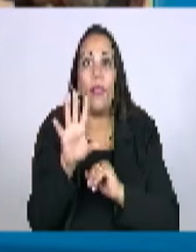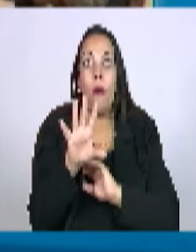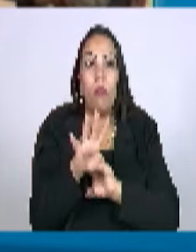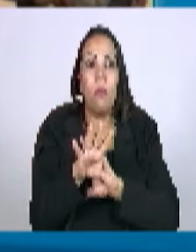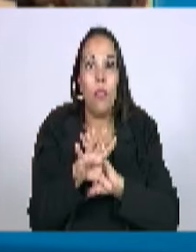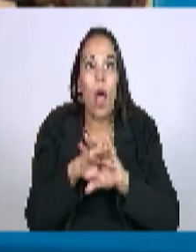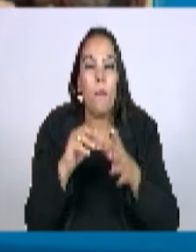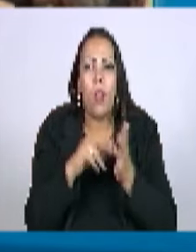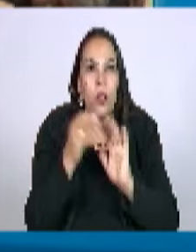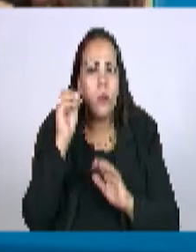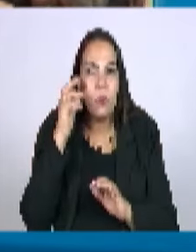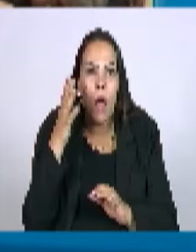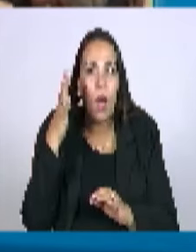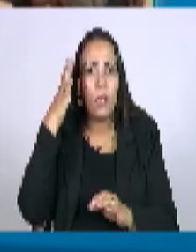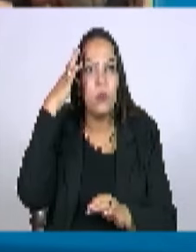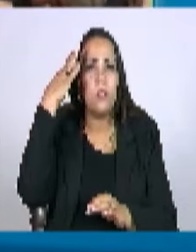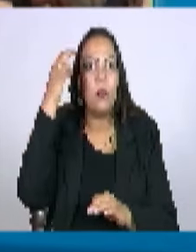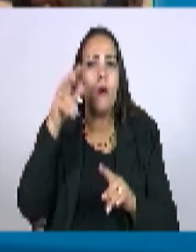بالذكاء